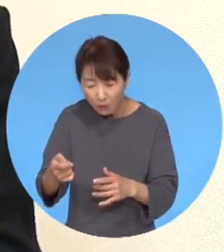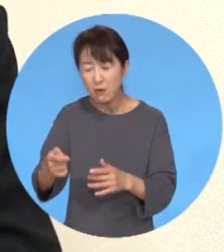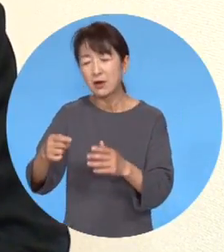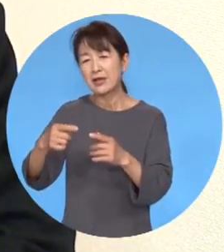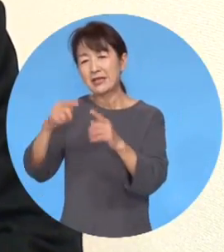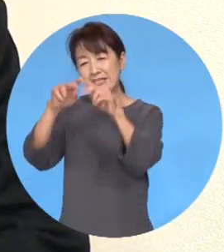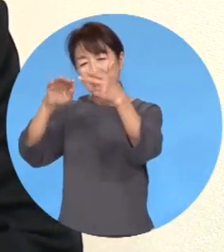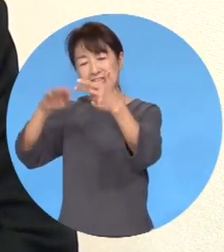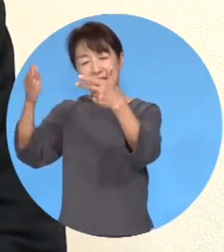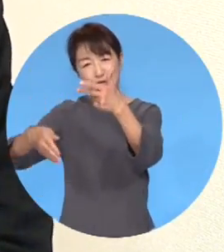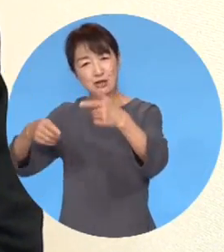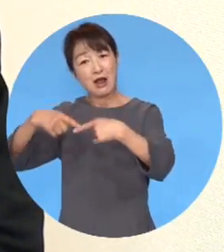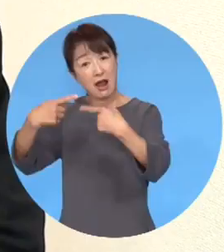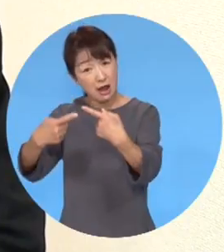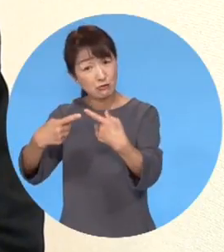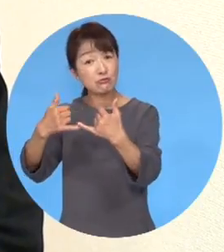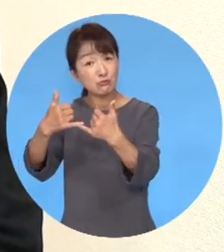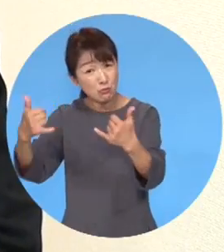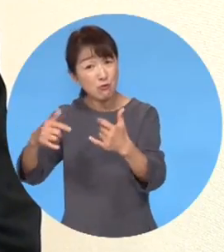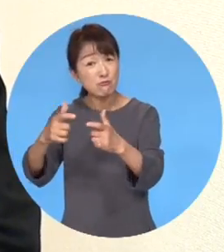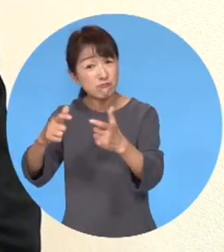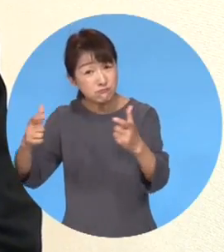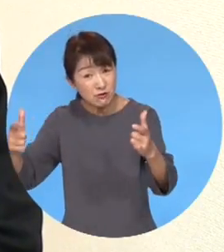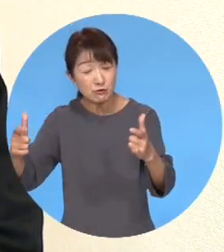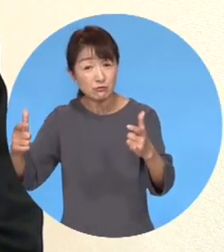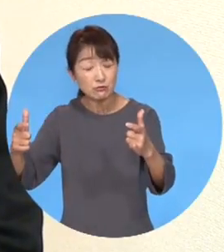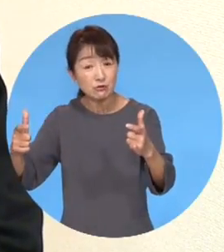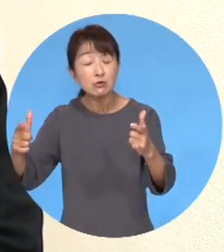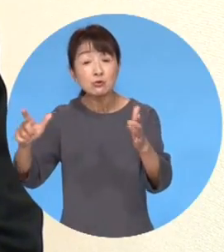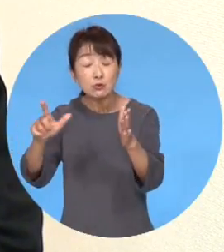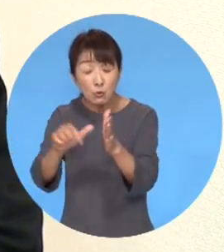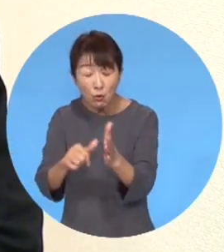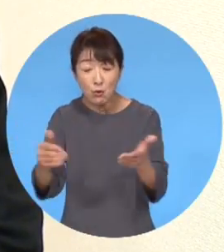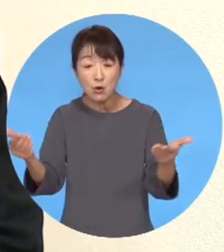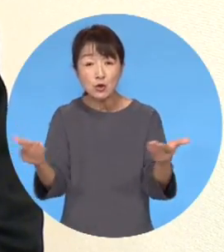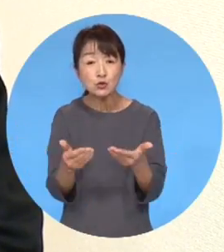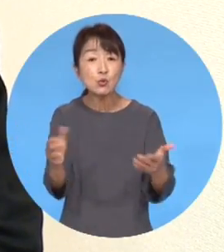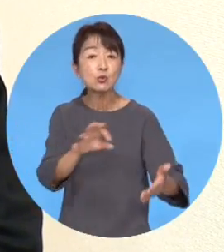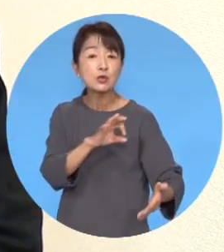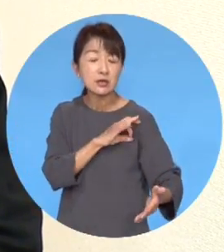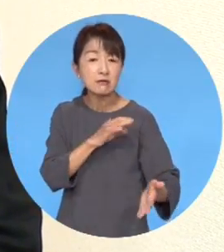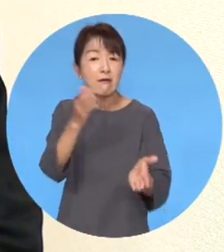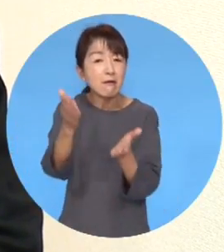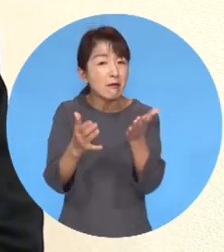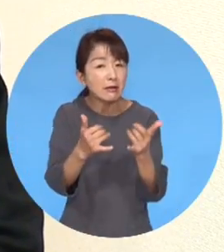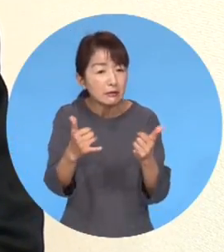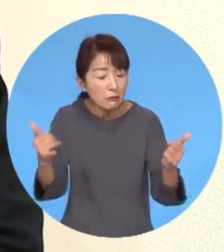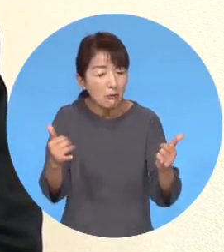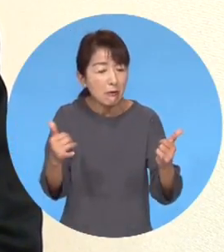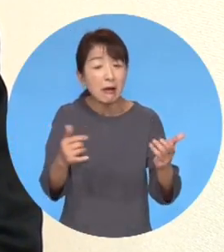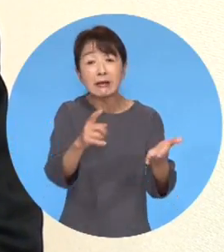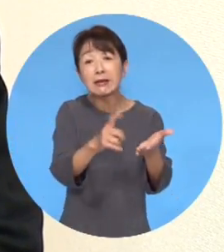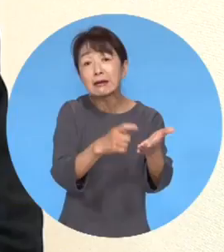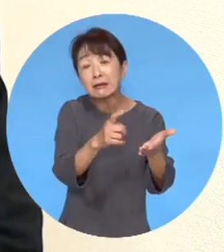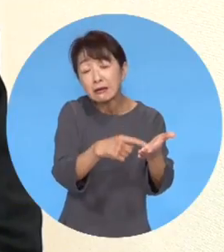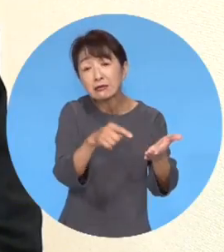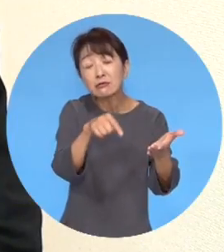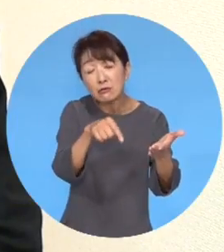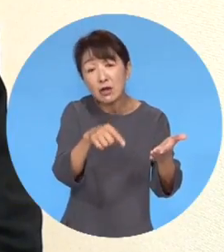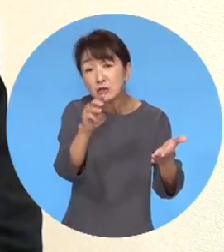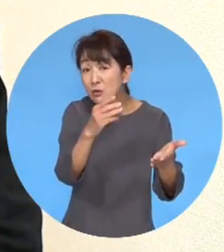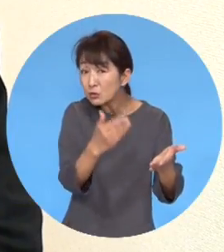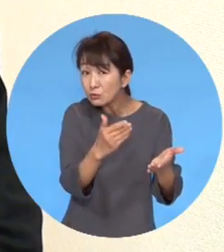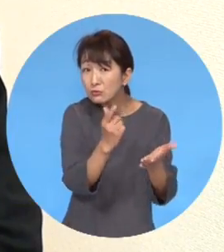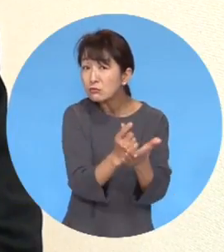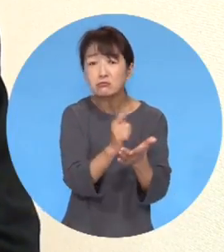ういう状況があるかと思います。介護人材のやっぱり確保っていうのはですね、杉並区だけではなくてですね、共通の課題だというふうに